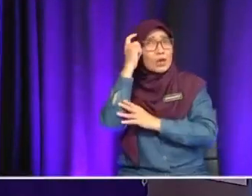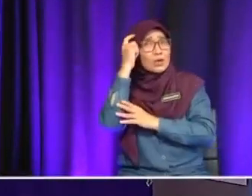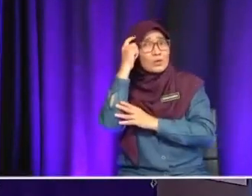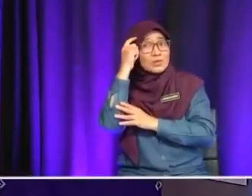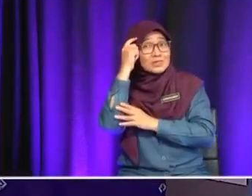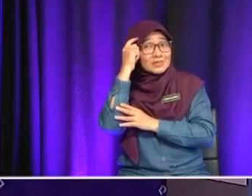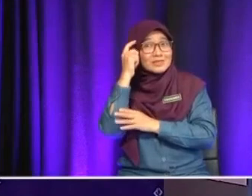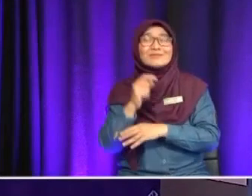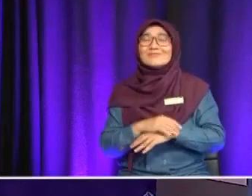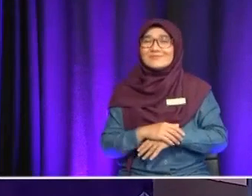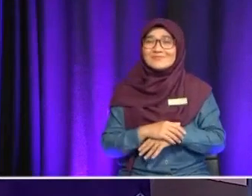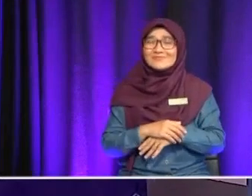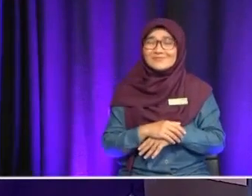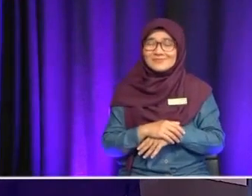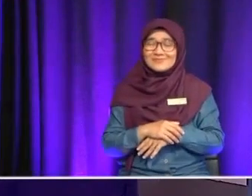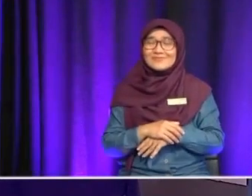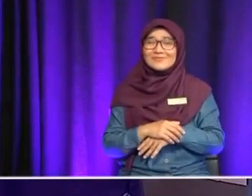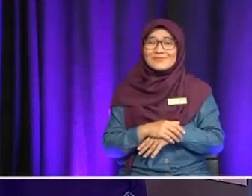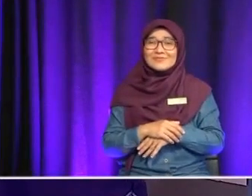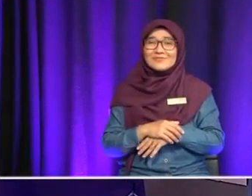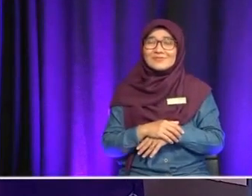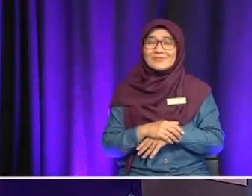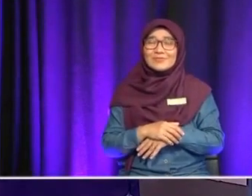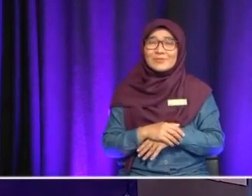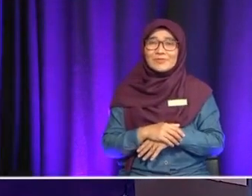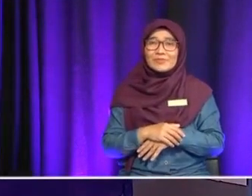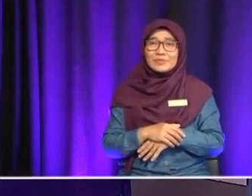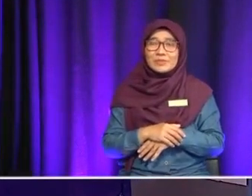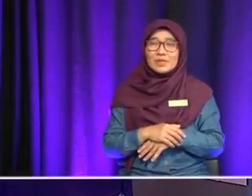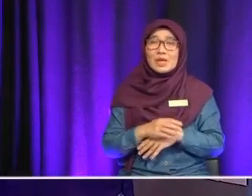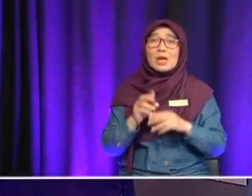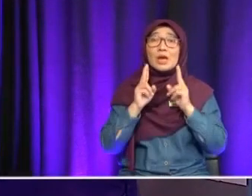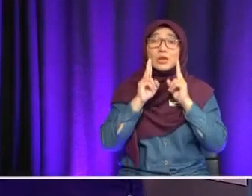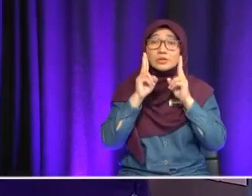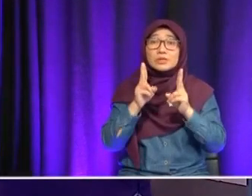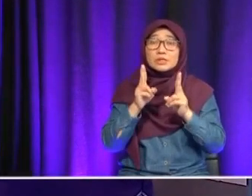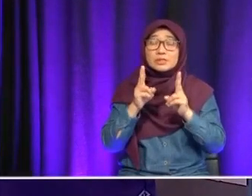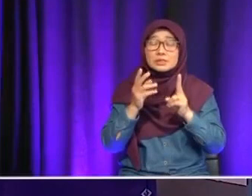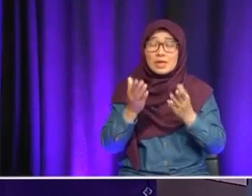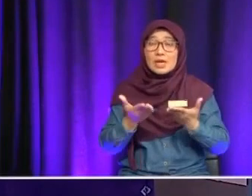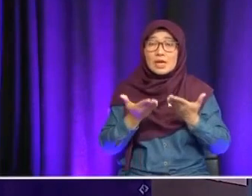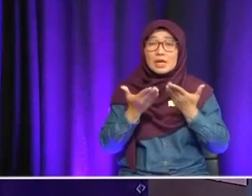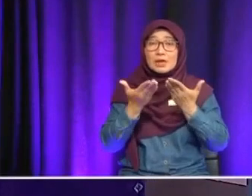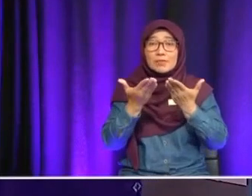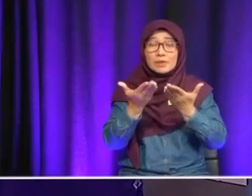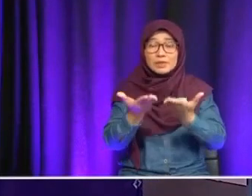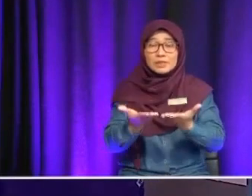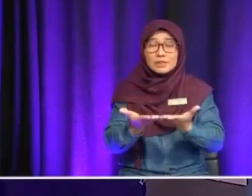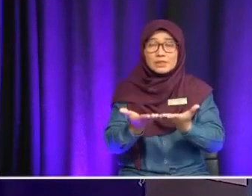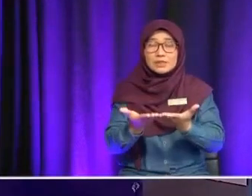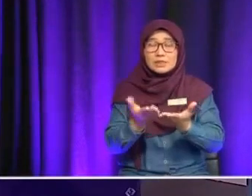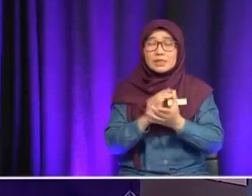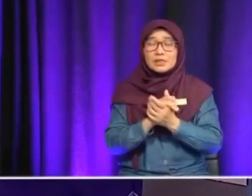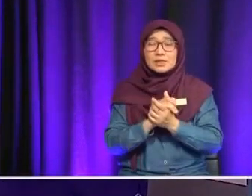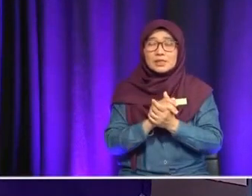untuk sesi ini, teka contoh akad, kita akan berikan, kita akan minta murid untuk